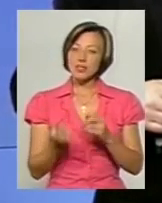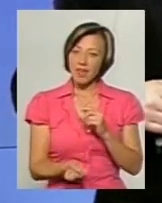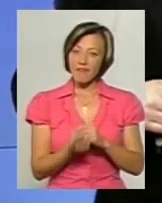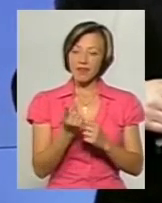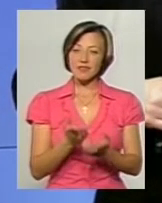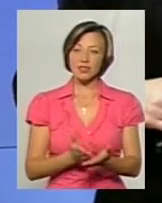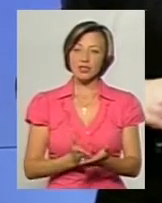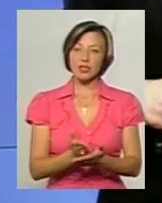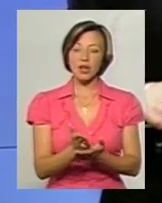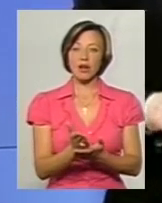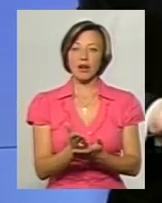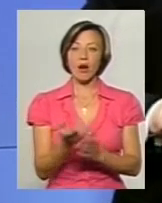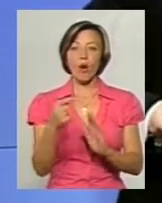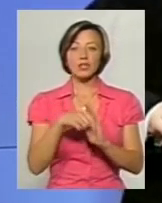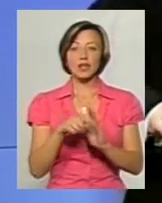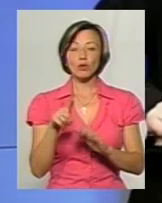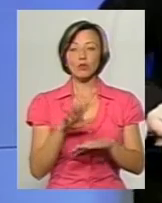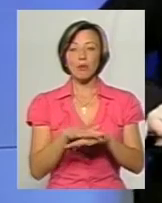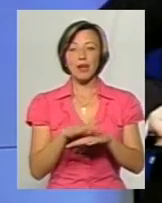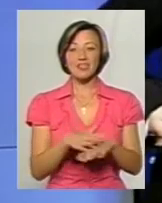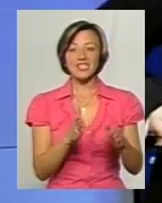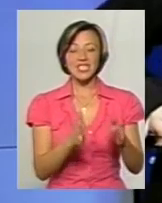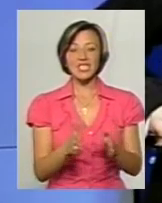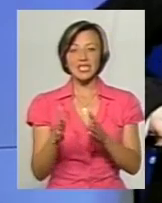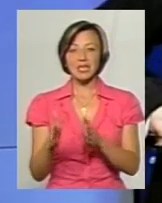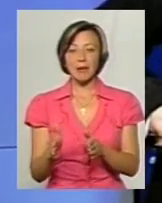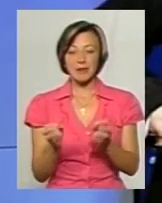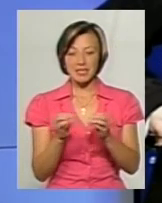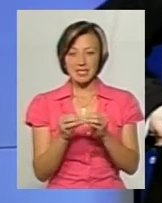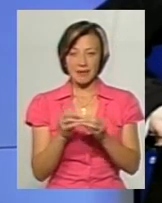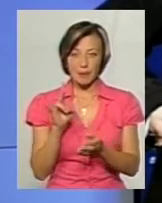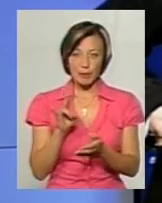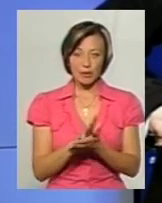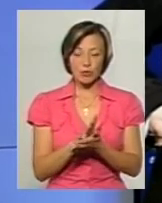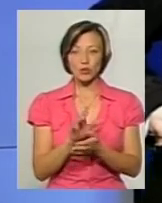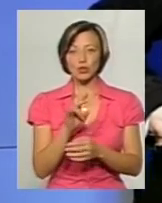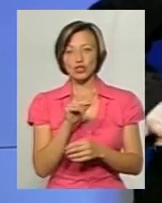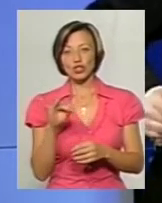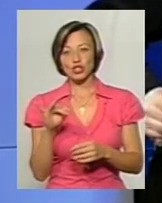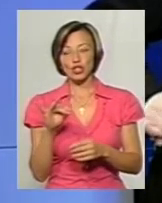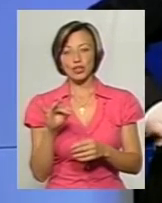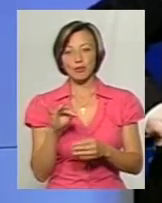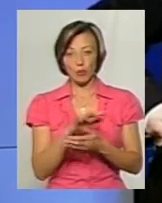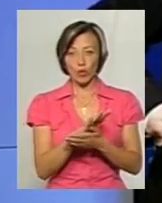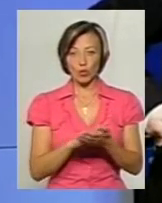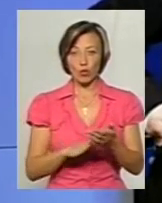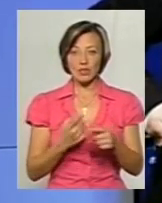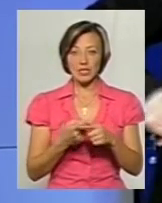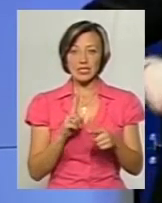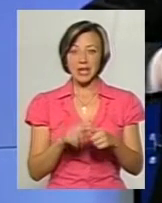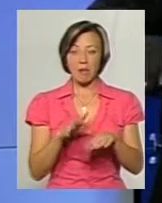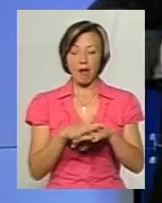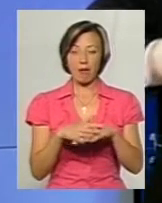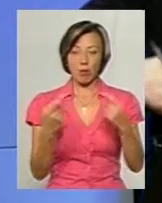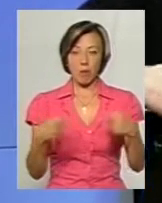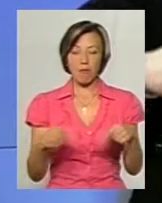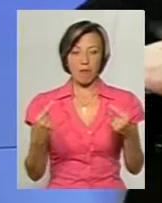того, ознаки того, що банківська система стабілізується? Чи був це і є? Він продовжується, цей банкопад, ну,